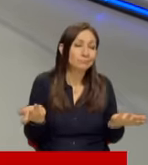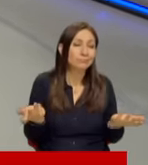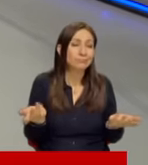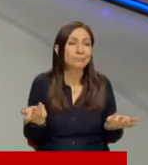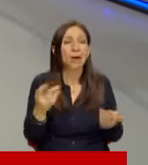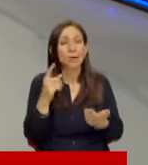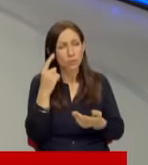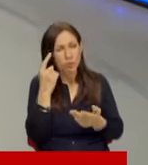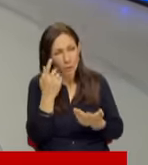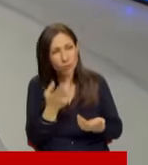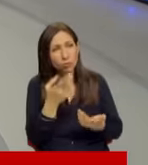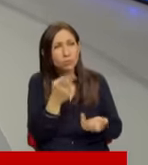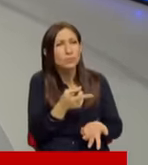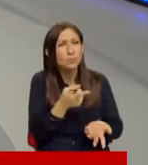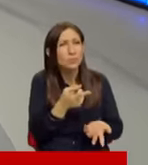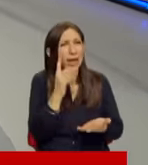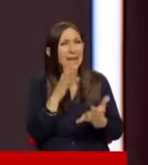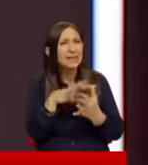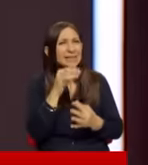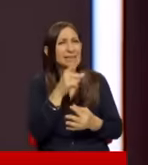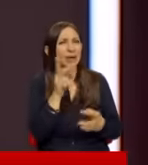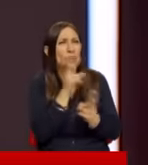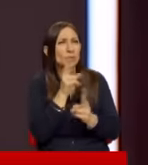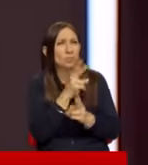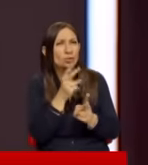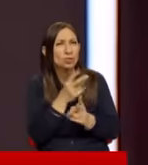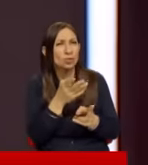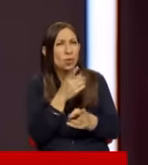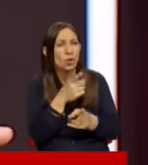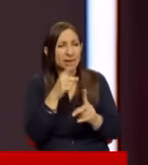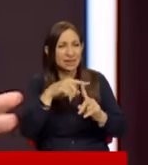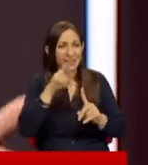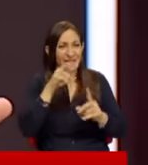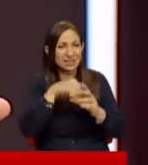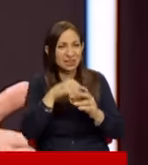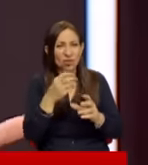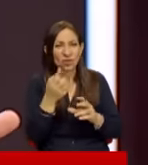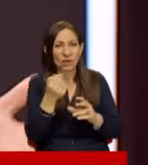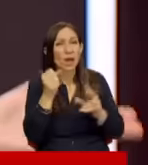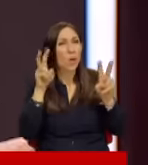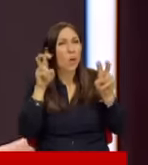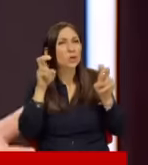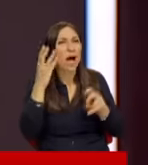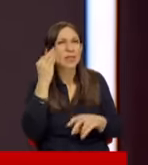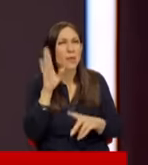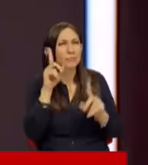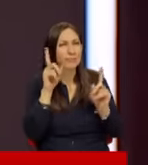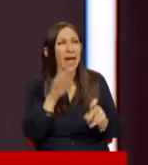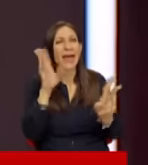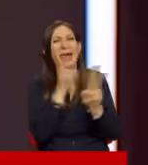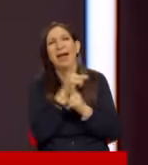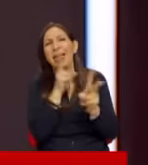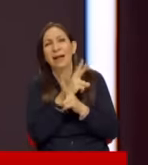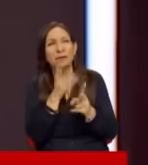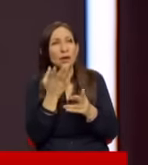o düşünebiliyor musun? Yani zaten burada insanlar sana gülmüş. O televizyondaki o köfte meselesini anlayamamış vesaire.